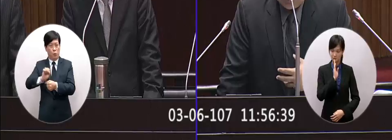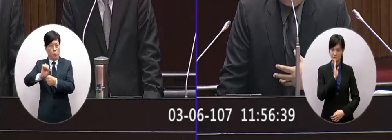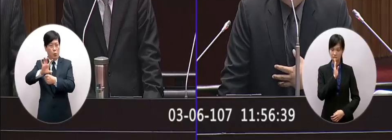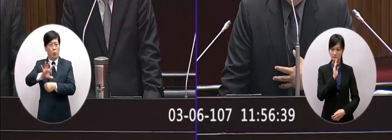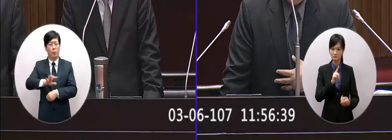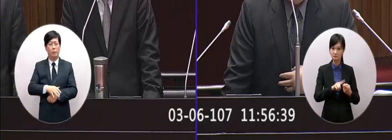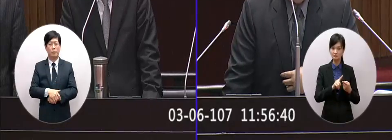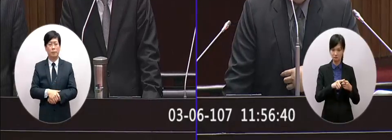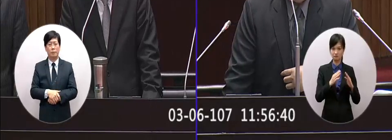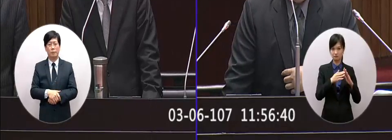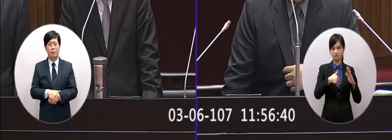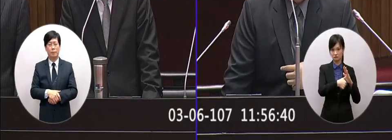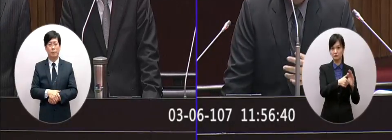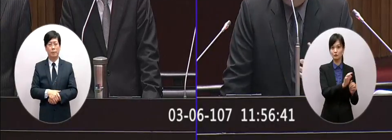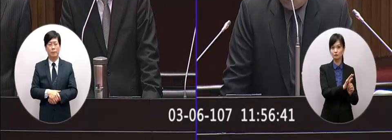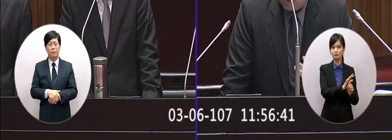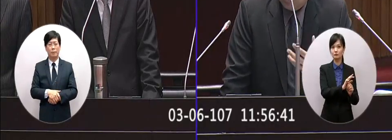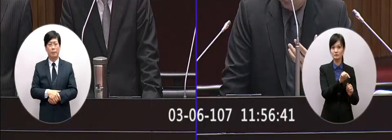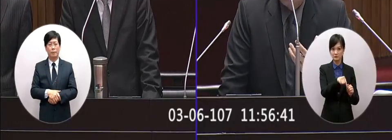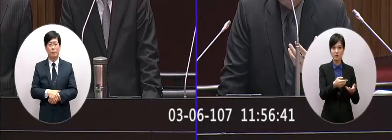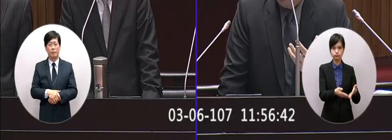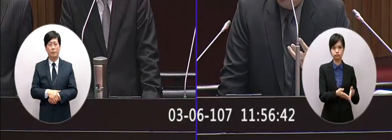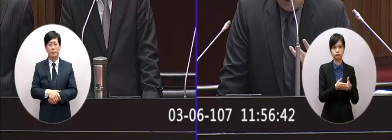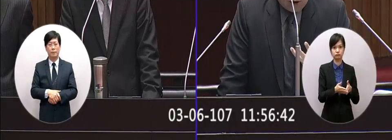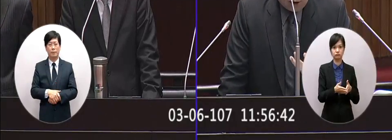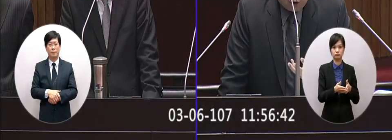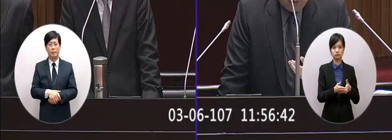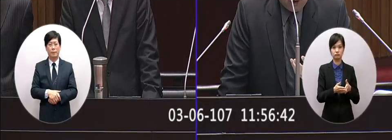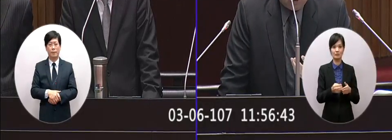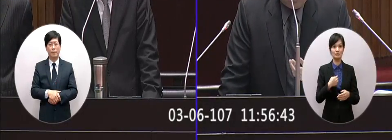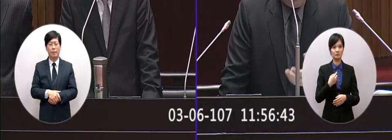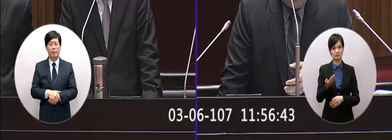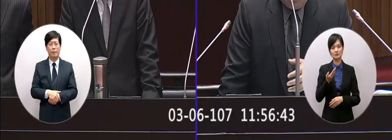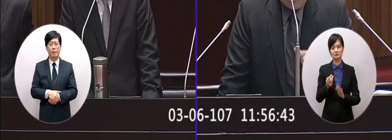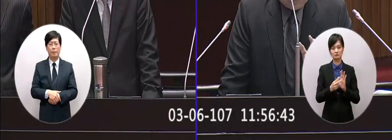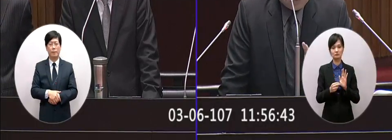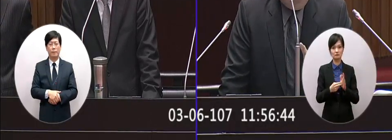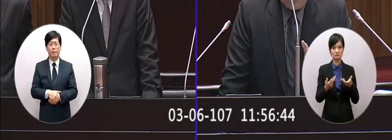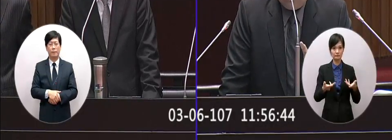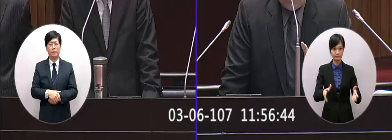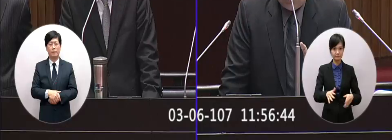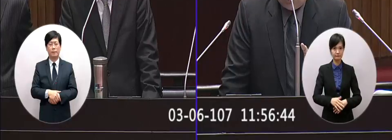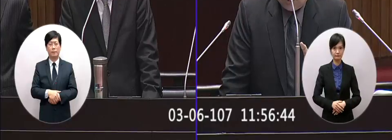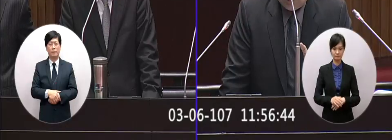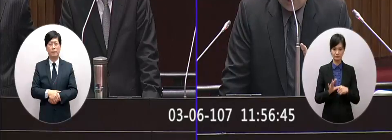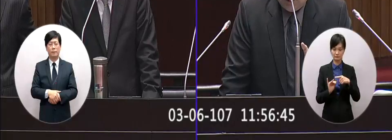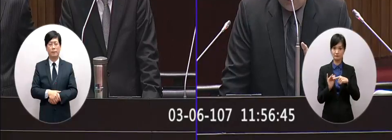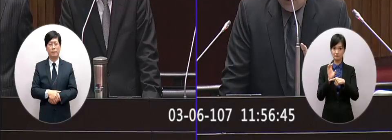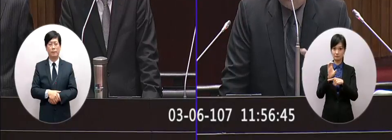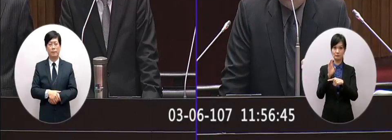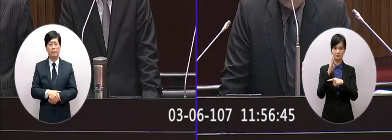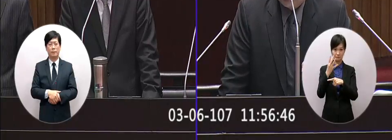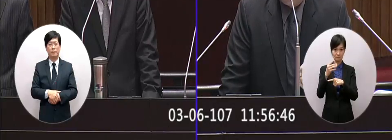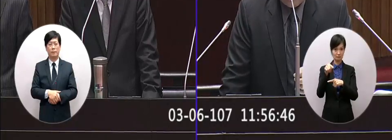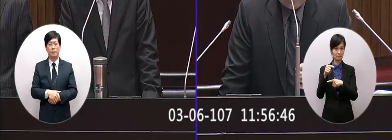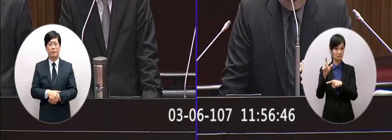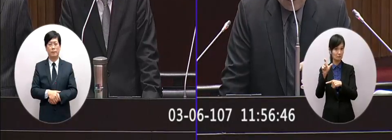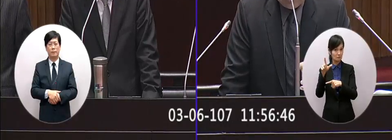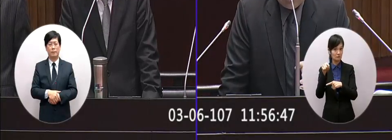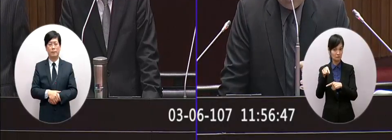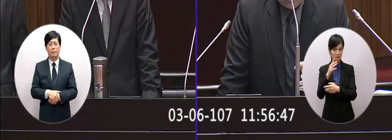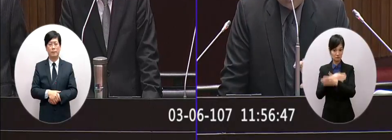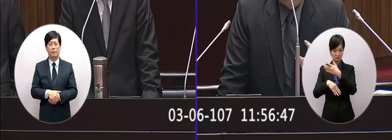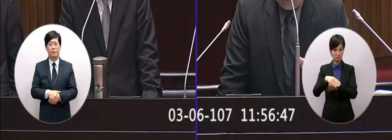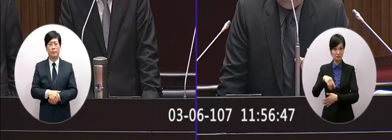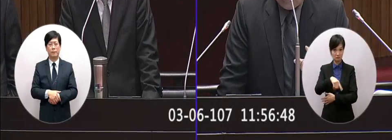就是说居家服务这个部分的话非常重要，我刚刚跟院长说明过，我们事实上有 94.66% 的身心